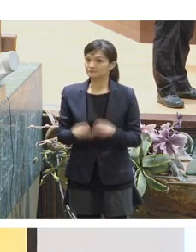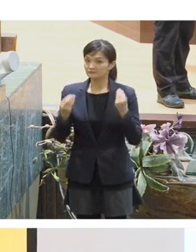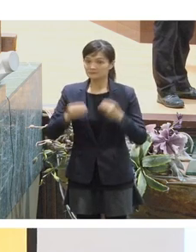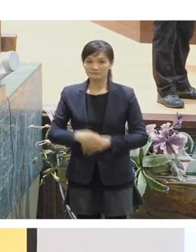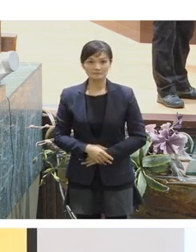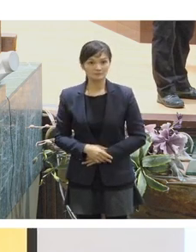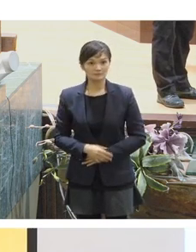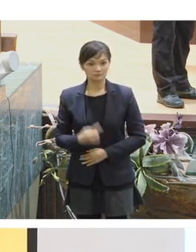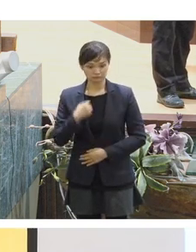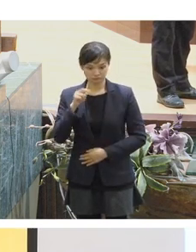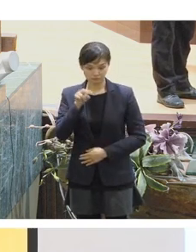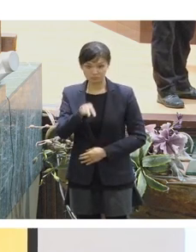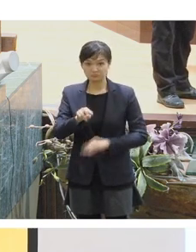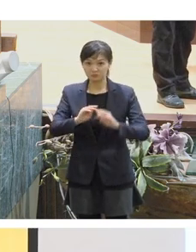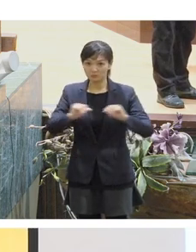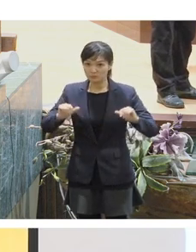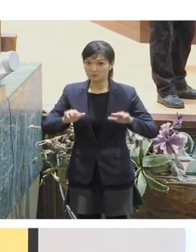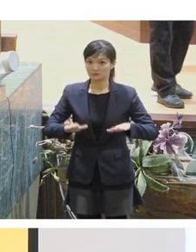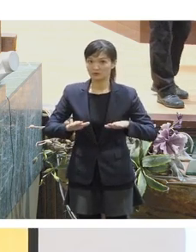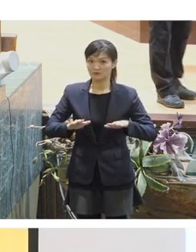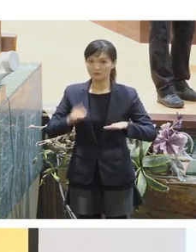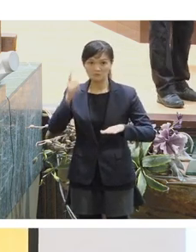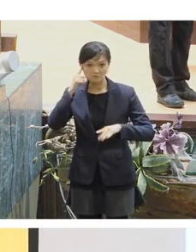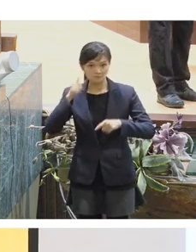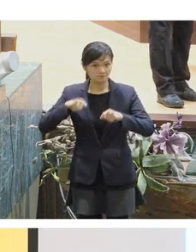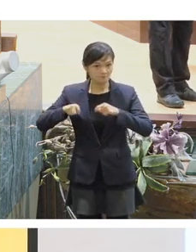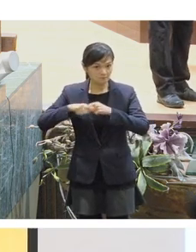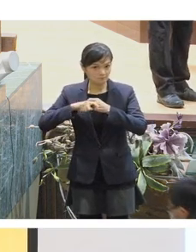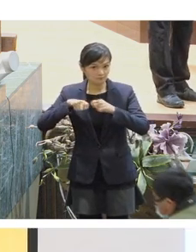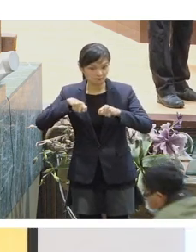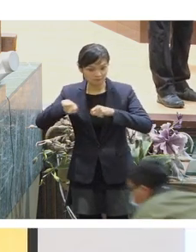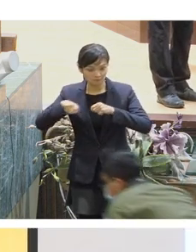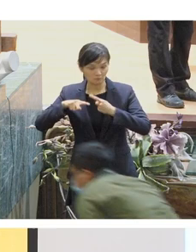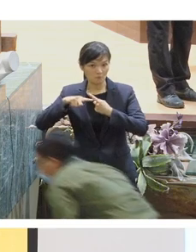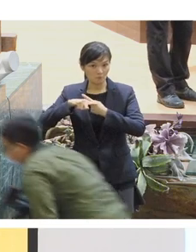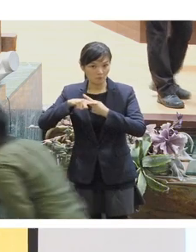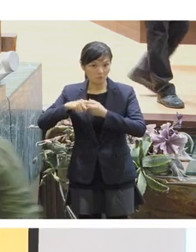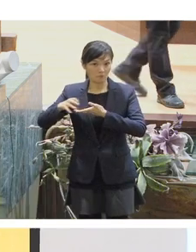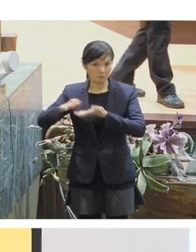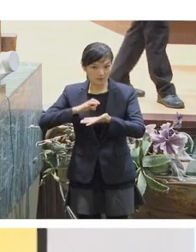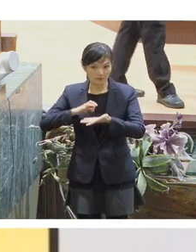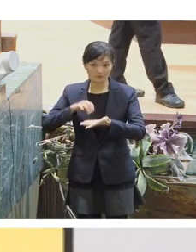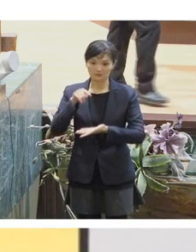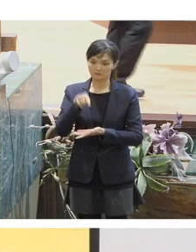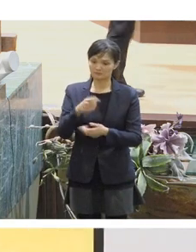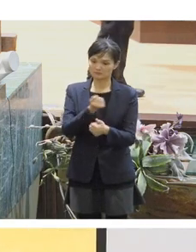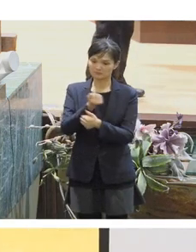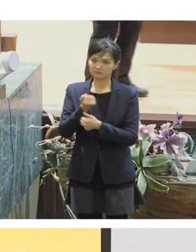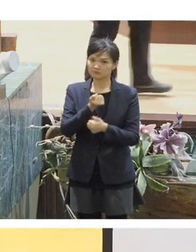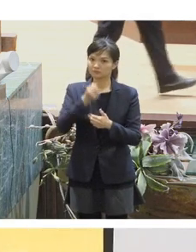块地现在要卖，我们的管制机制在哪里？